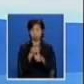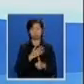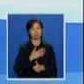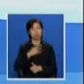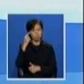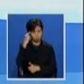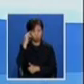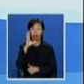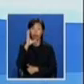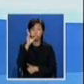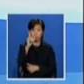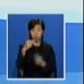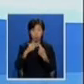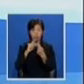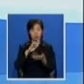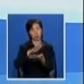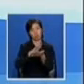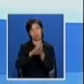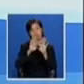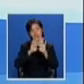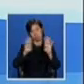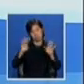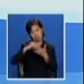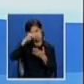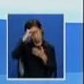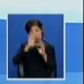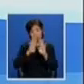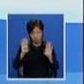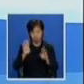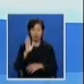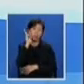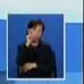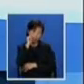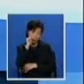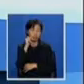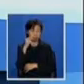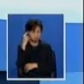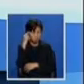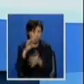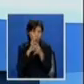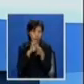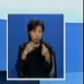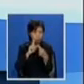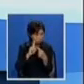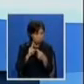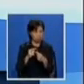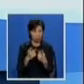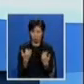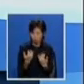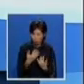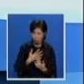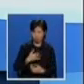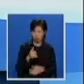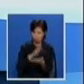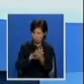วันพรุ่งนี้นั้นเป็นวันเปิดเทอมเพราะฉะนั้นผู้ปกครองพ่อแม่มีความห่วงใยมากเกี่ยวกับเรื่องของความปลอดภัยของลูกหลานนะครับเพรา